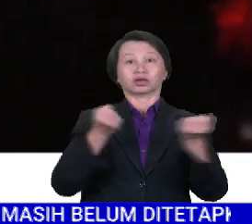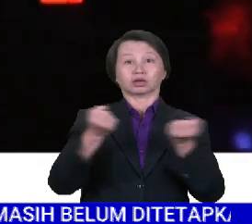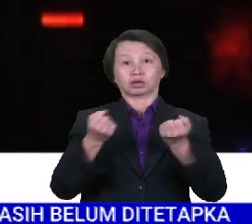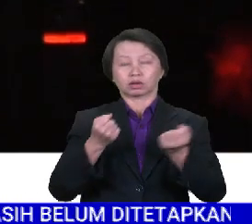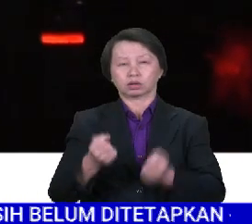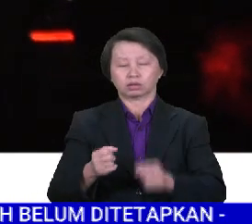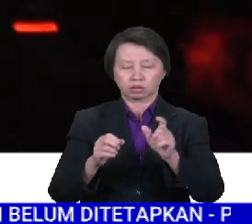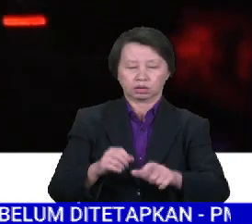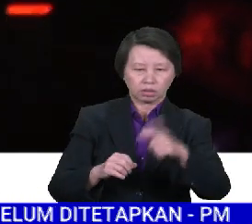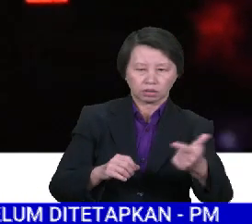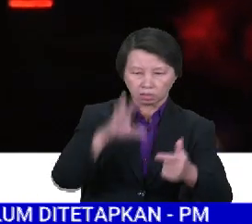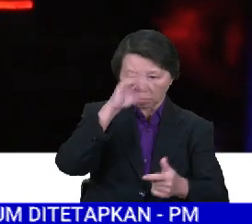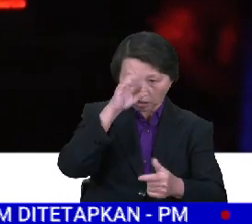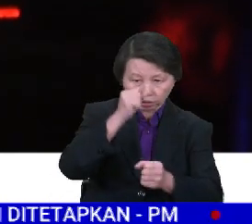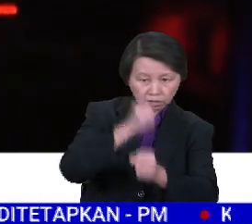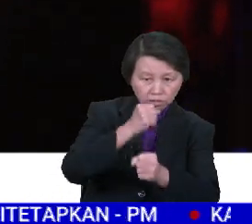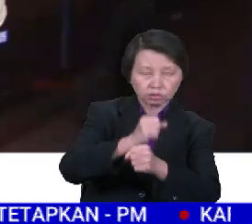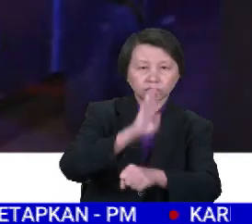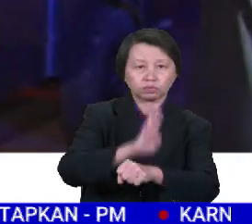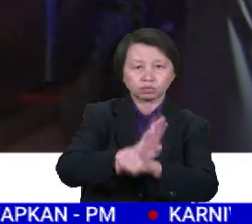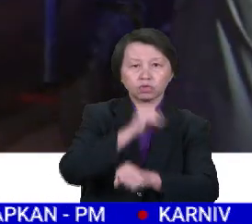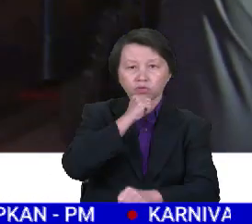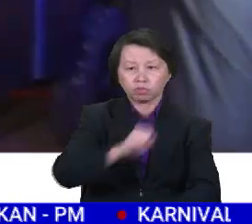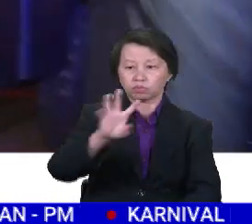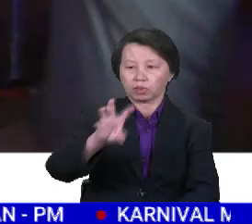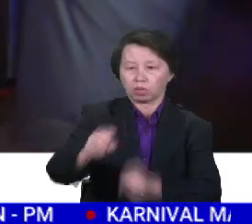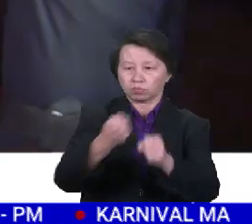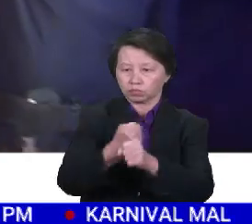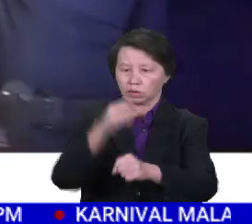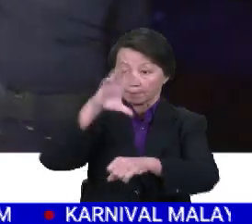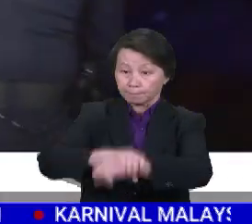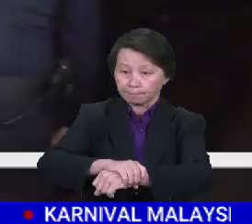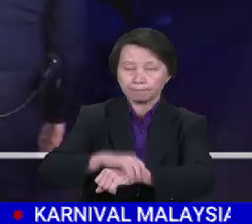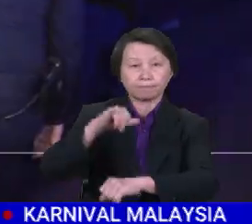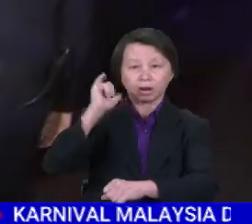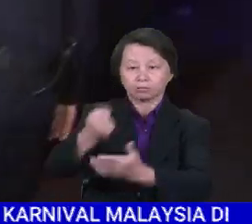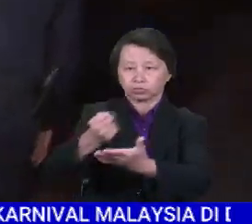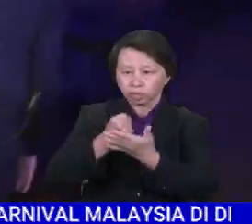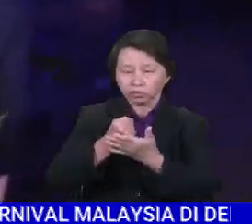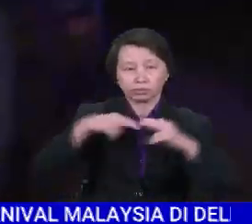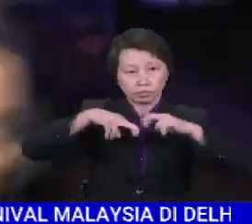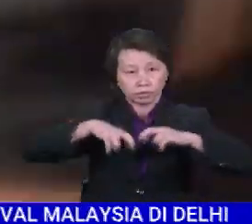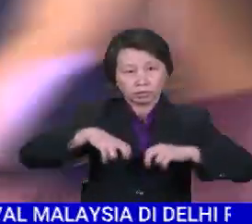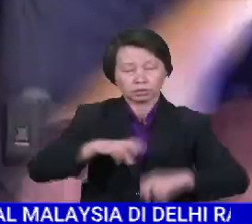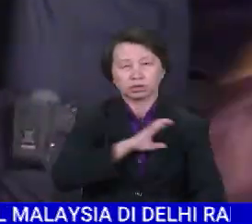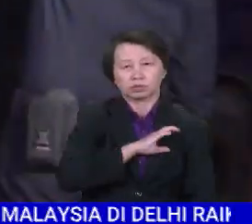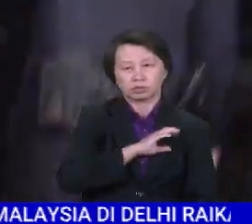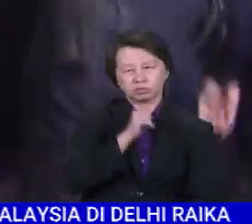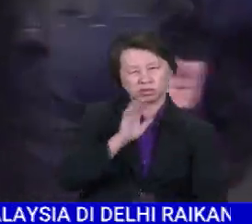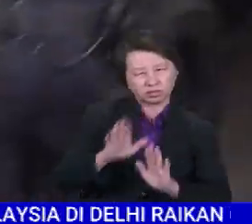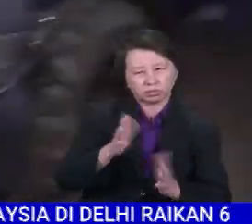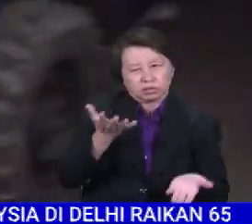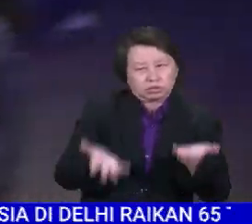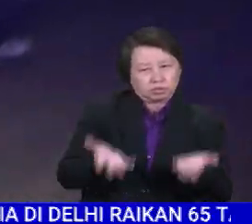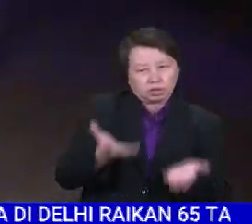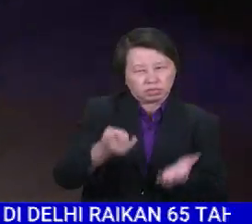seorang lelaki yang bekerja sebagai buruh berusia empat puluh tahun ditahan malam tadi untuk membantu catatan polisi tidak menolak